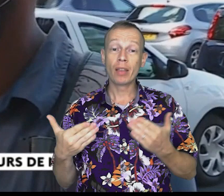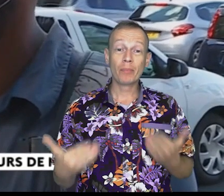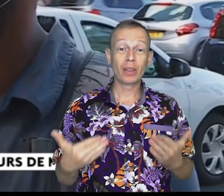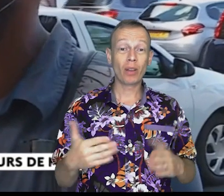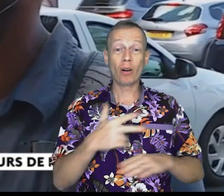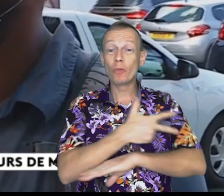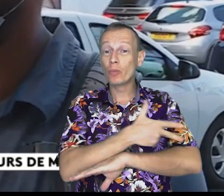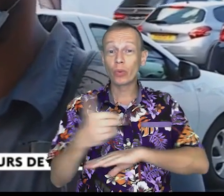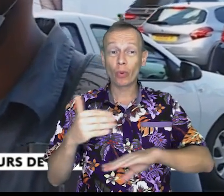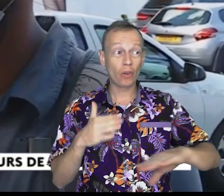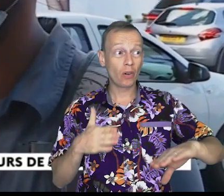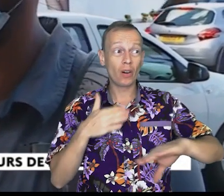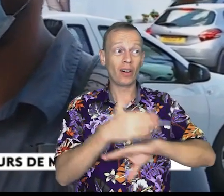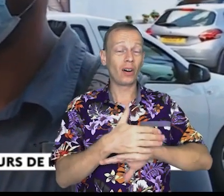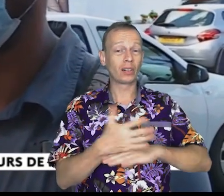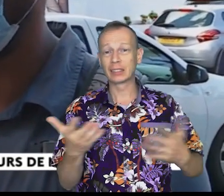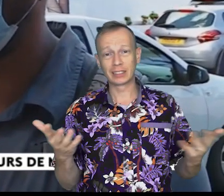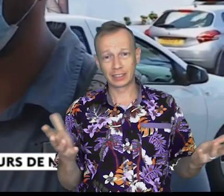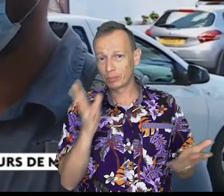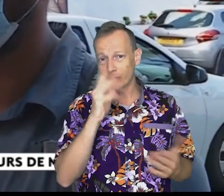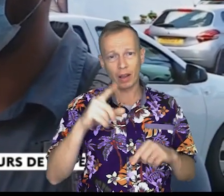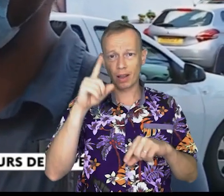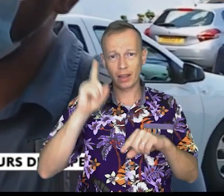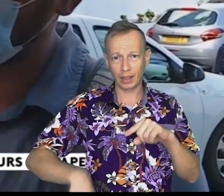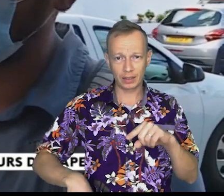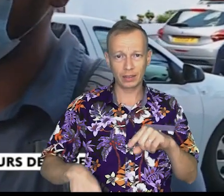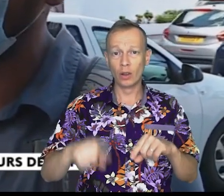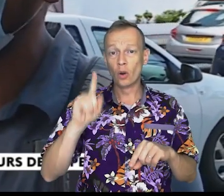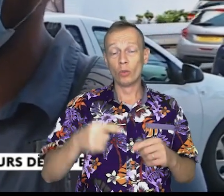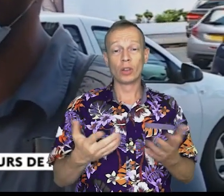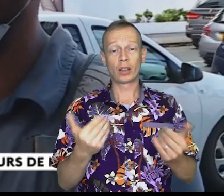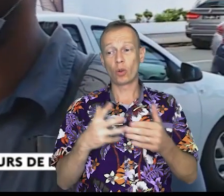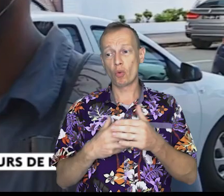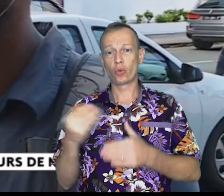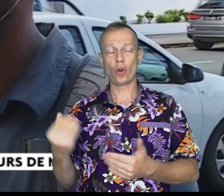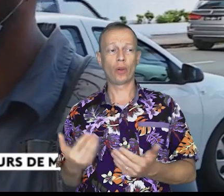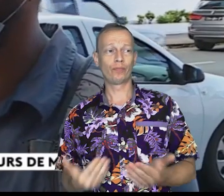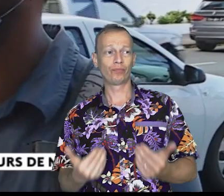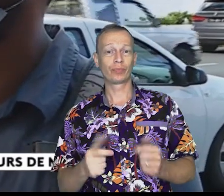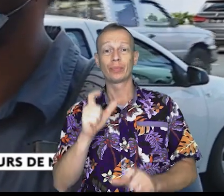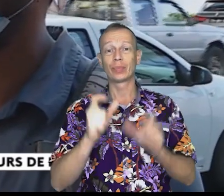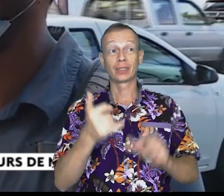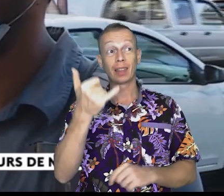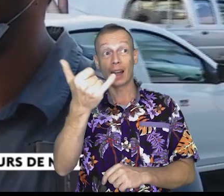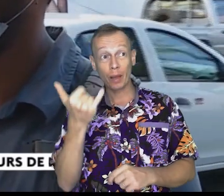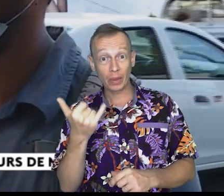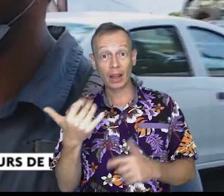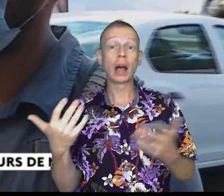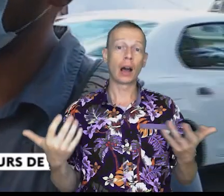dans les bureaux, comme on dit, c'est strict maintenant, c'est interdit maintenant, il faut être obligé d'attendre en bas, les coups de fil des gens,